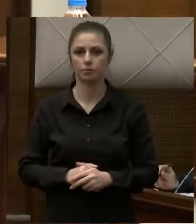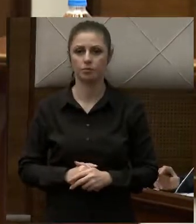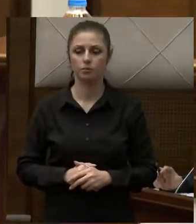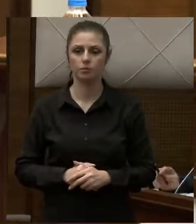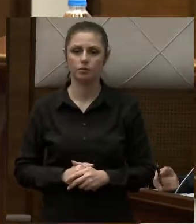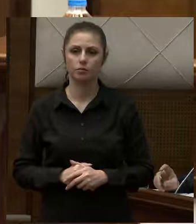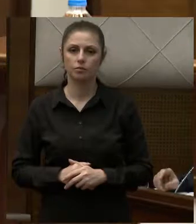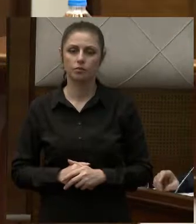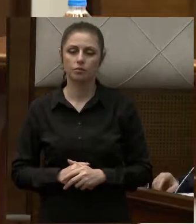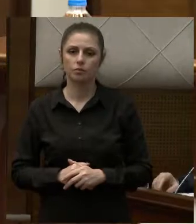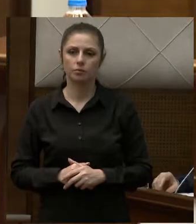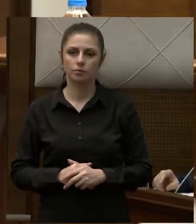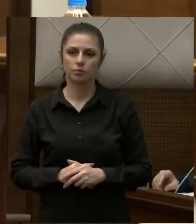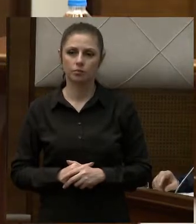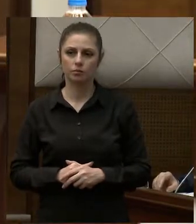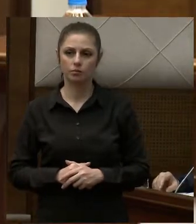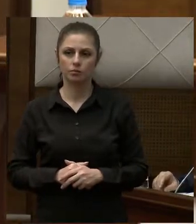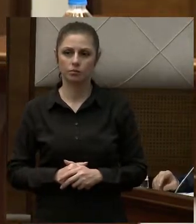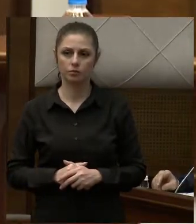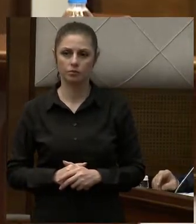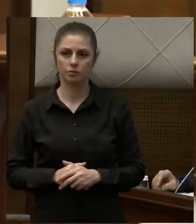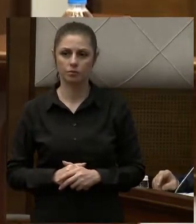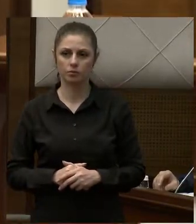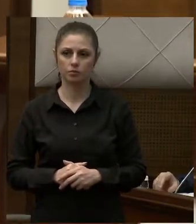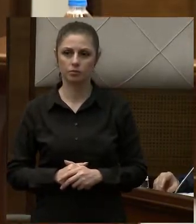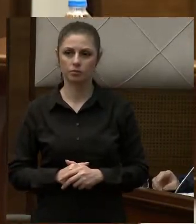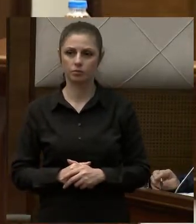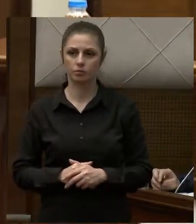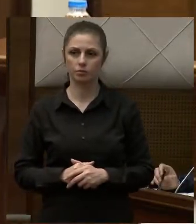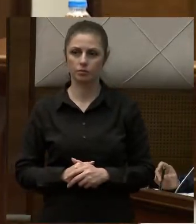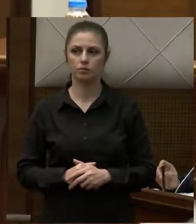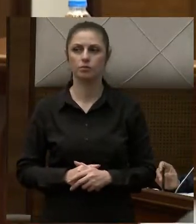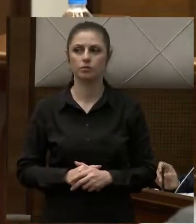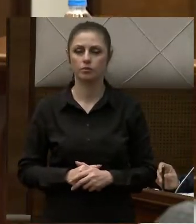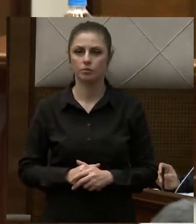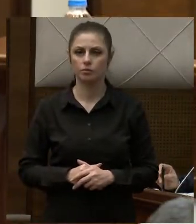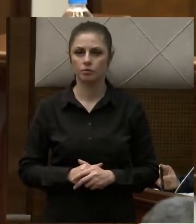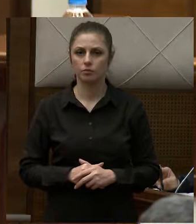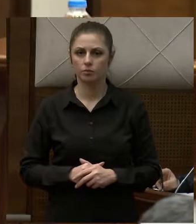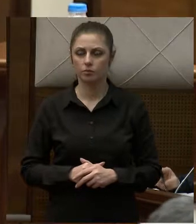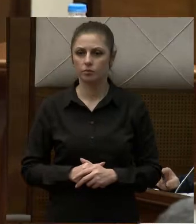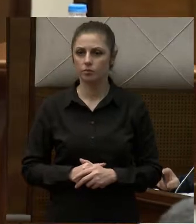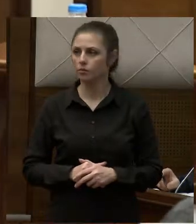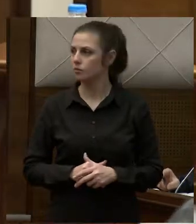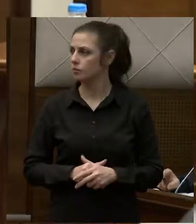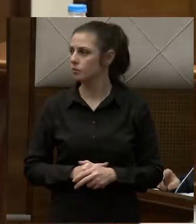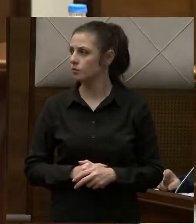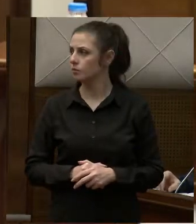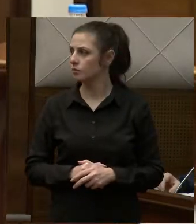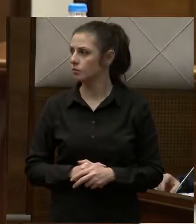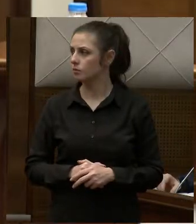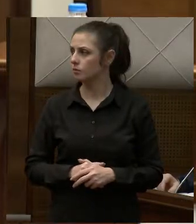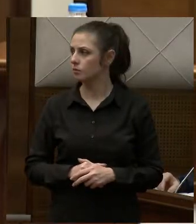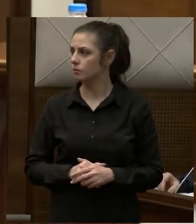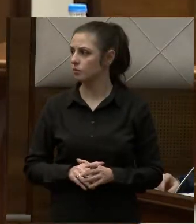Bunu belirttikten sonra şeye gelelim.